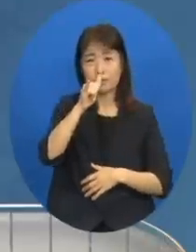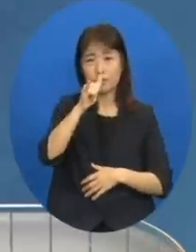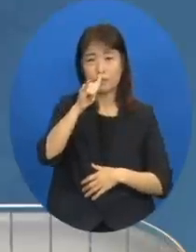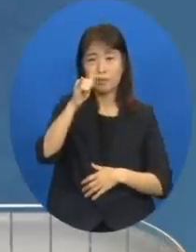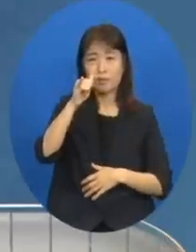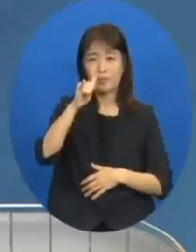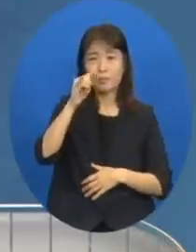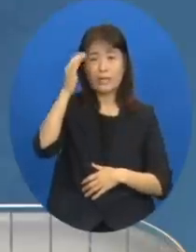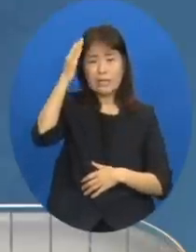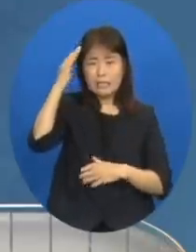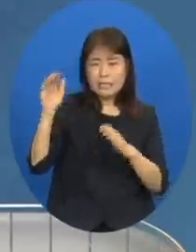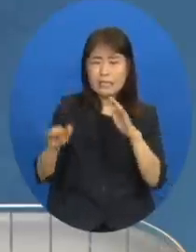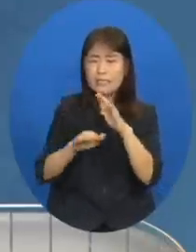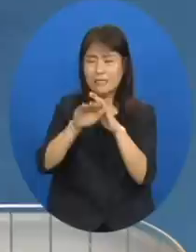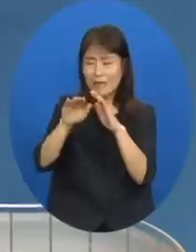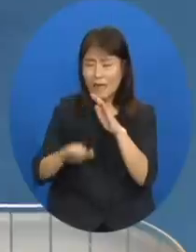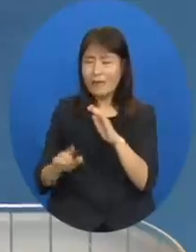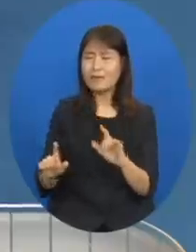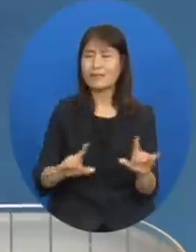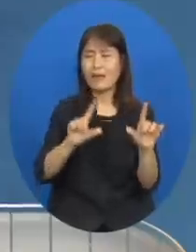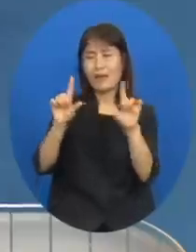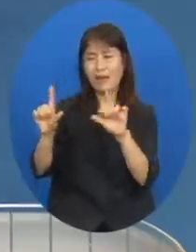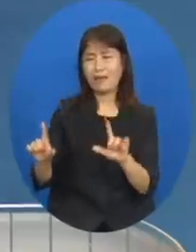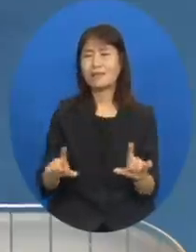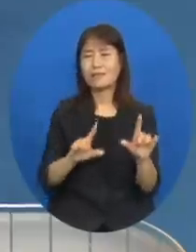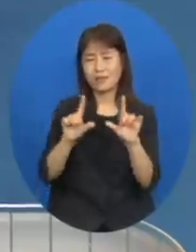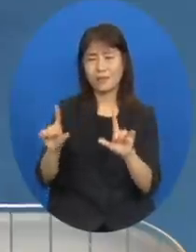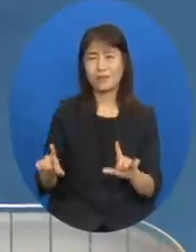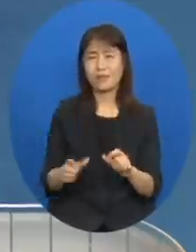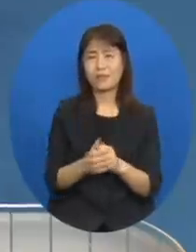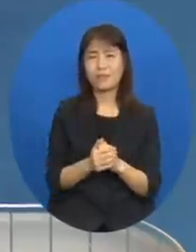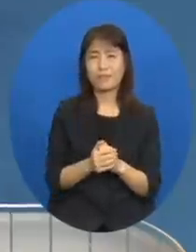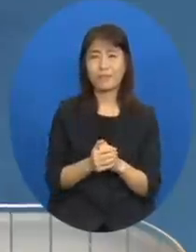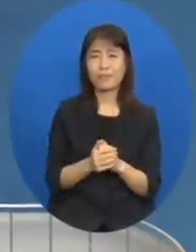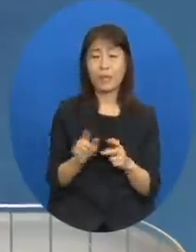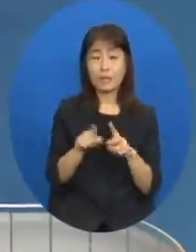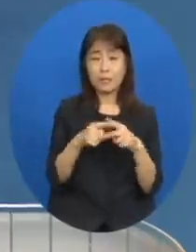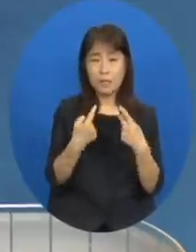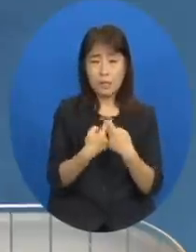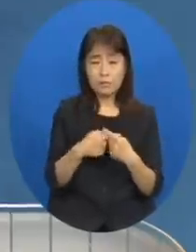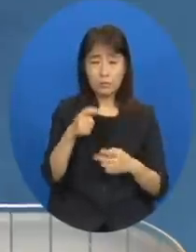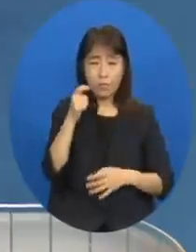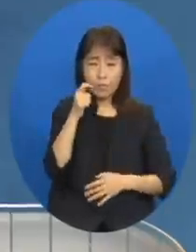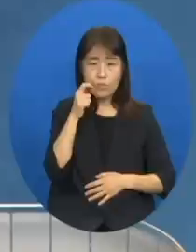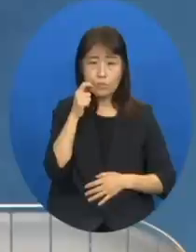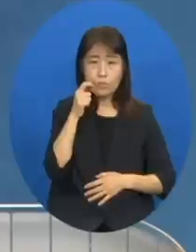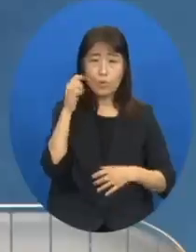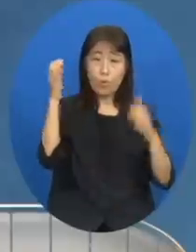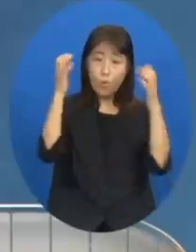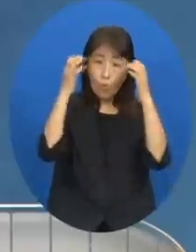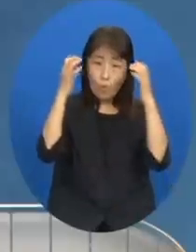거하는 거죠 이해할 수 없는 환란